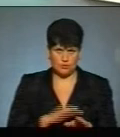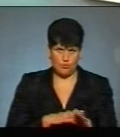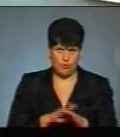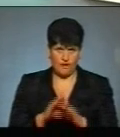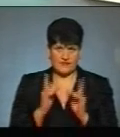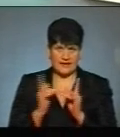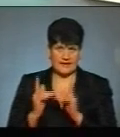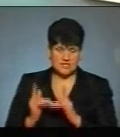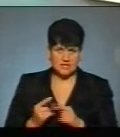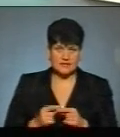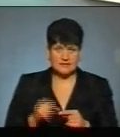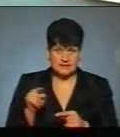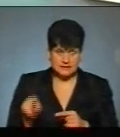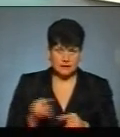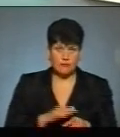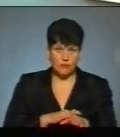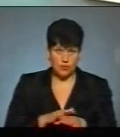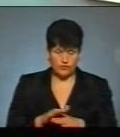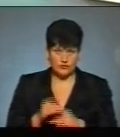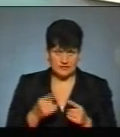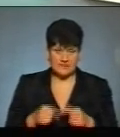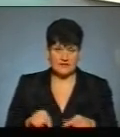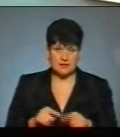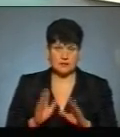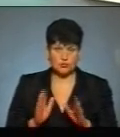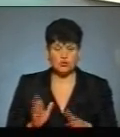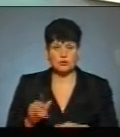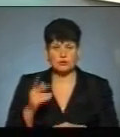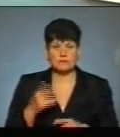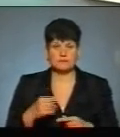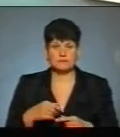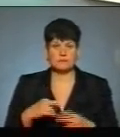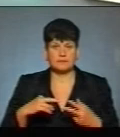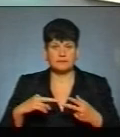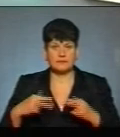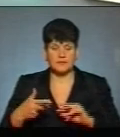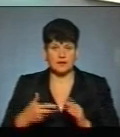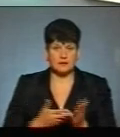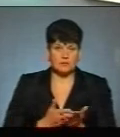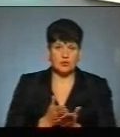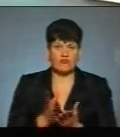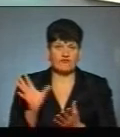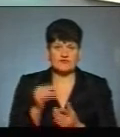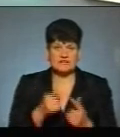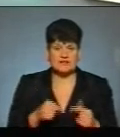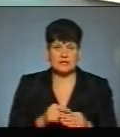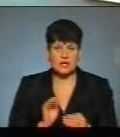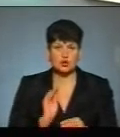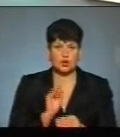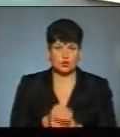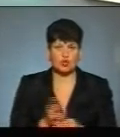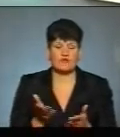ліжок такими пацієнтами заповнюватися, дане відділення, тоді будемо перепрофільовувати всі відділення додаткові, які